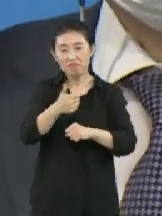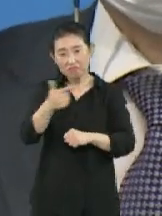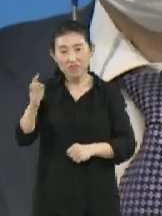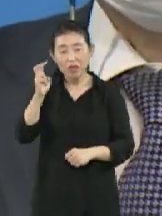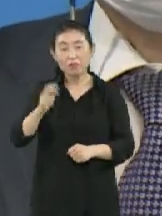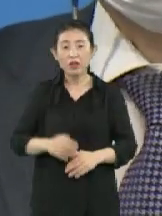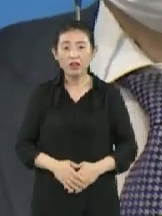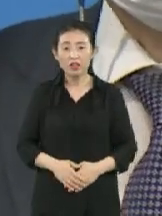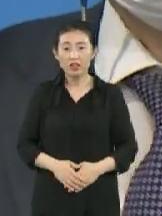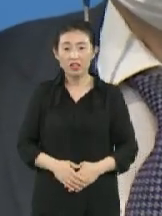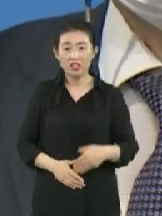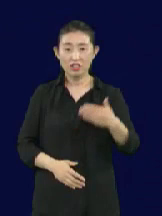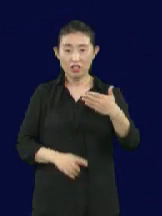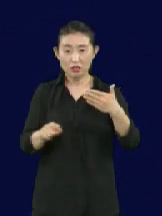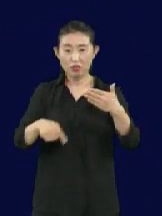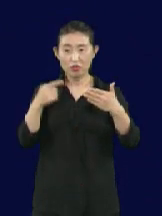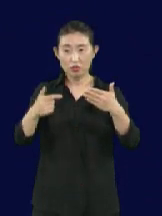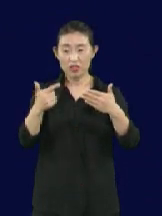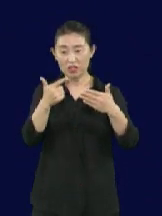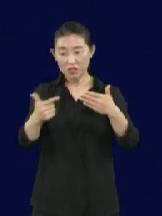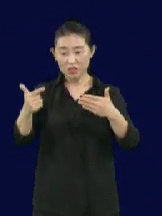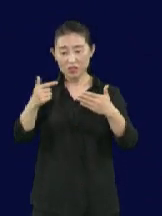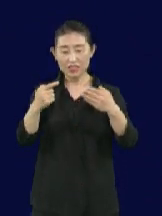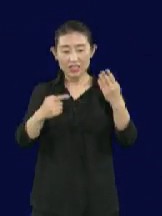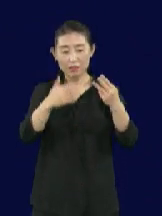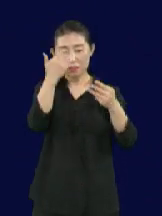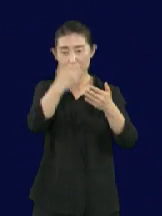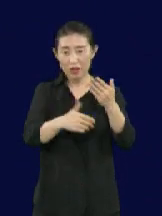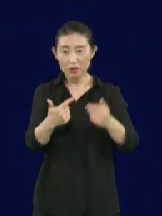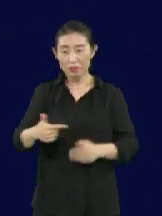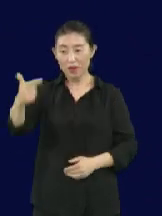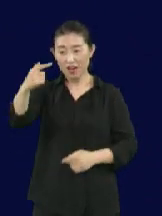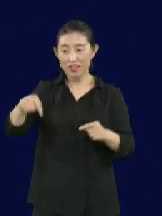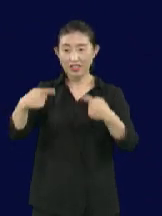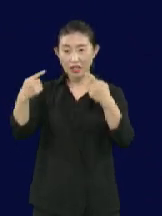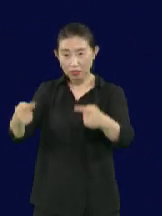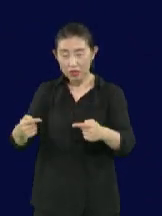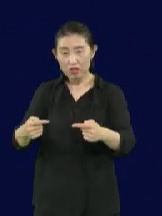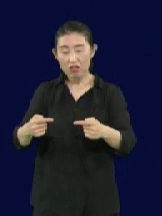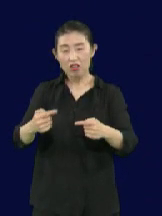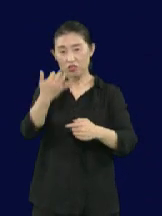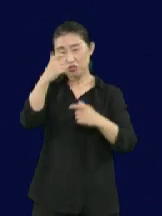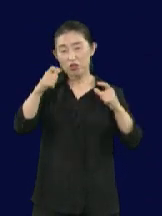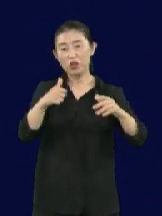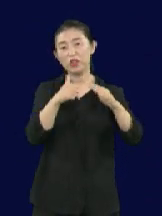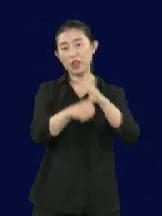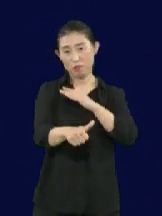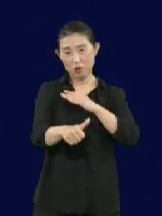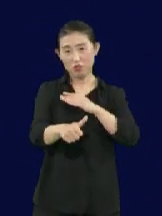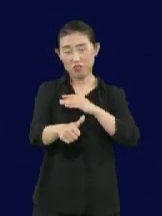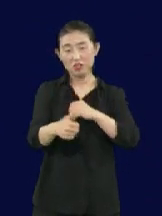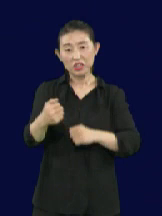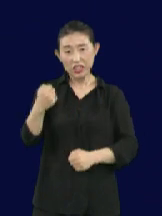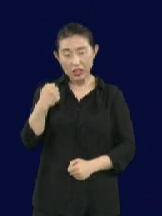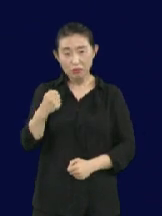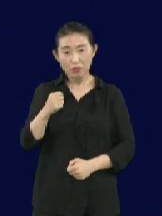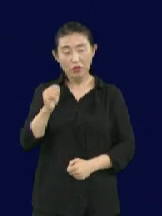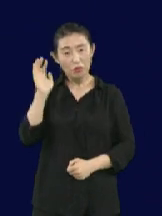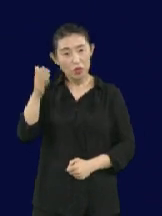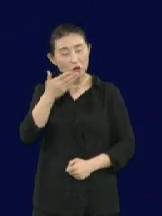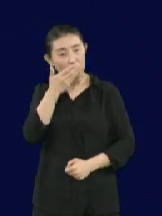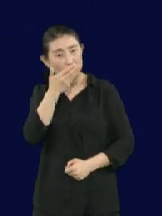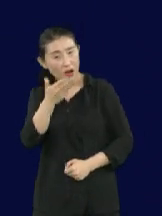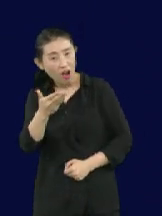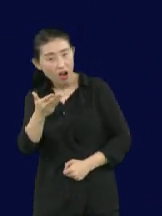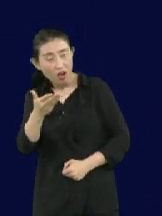컷오프가 되는데 6명에 포함이 된다고 하면 나름대로 지역의 대표성도 갖고 또 가능성도 어느